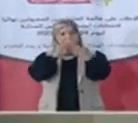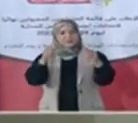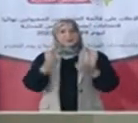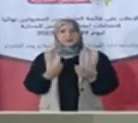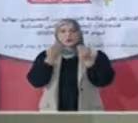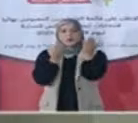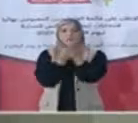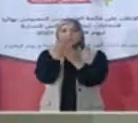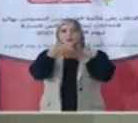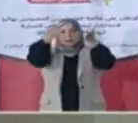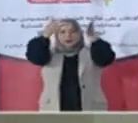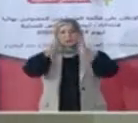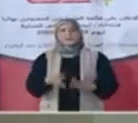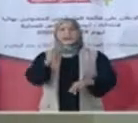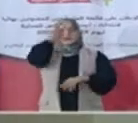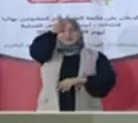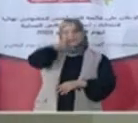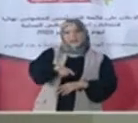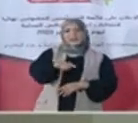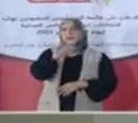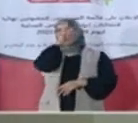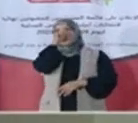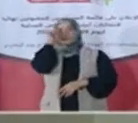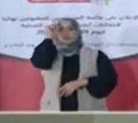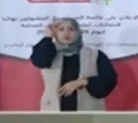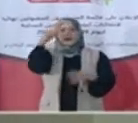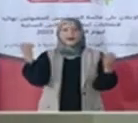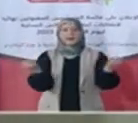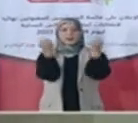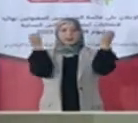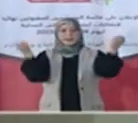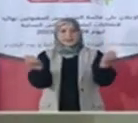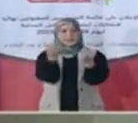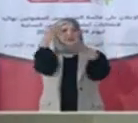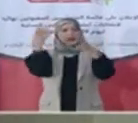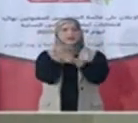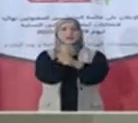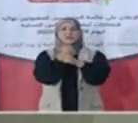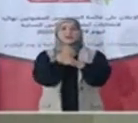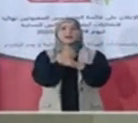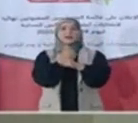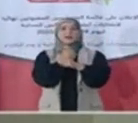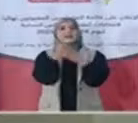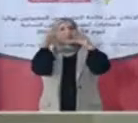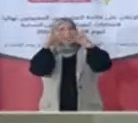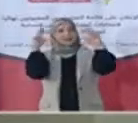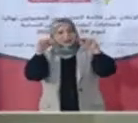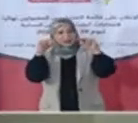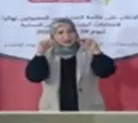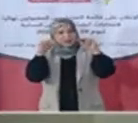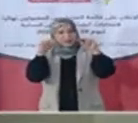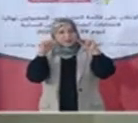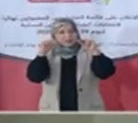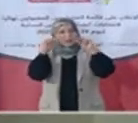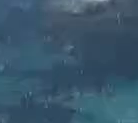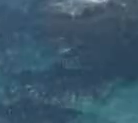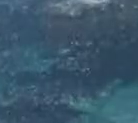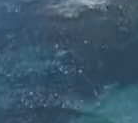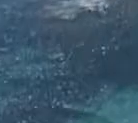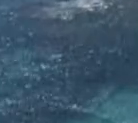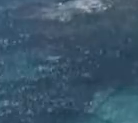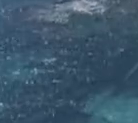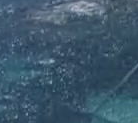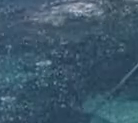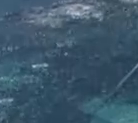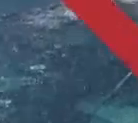المعلومة الصحيحة والدقيقة، وباش كيك إن شاء الله يخوضوا حملة انتخابية ناجحة نظيفة وخالية من المخالفات.